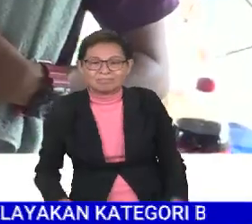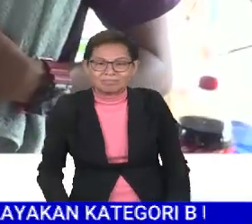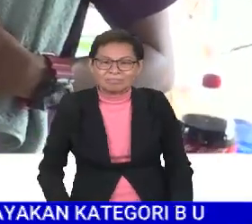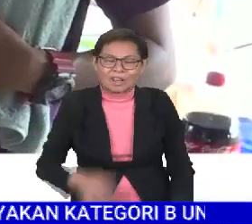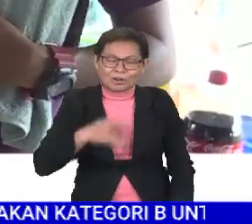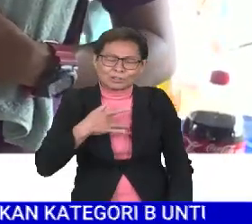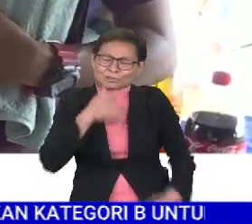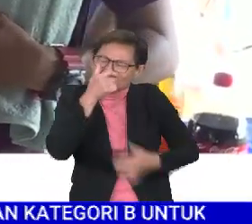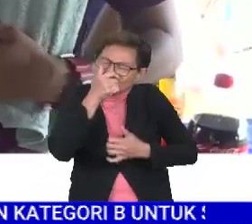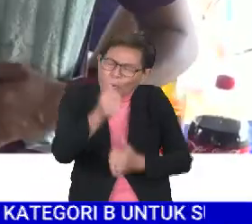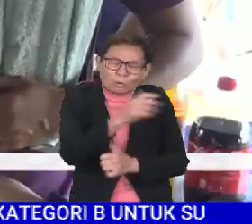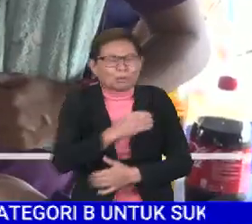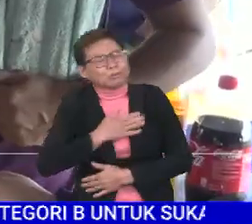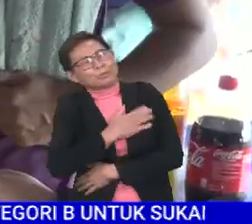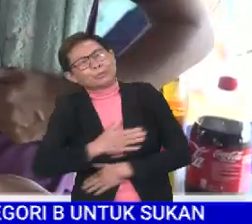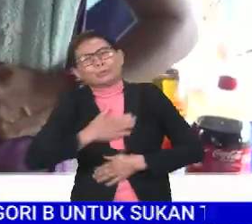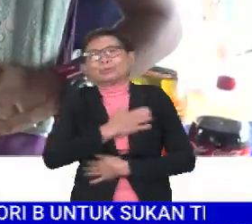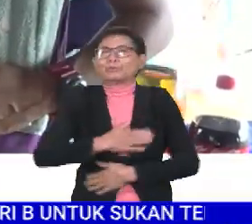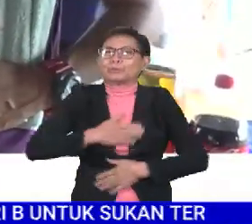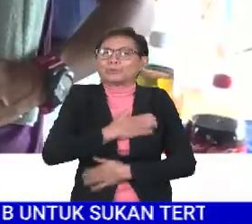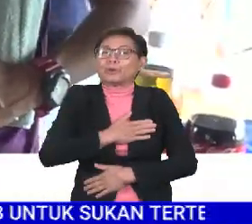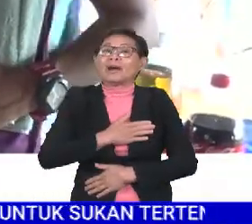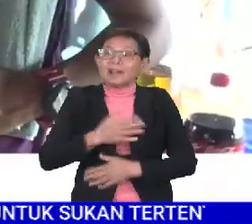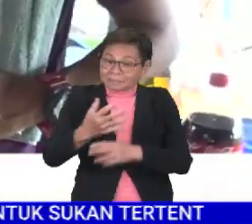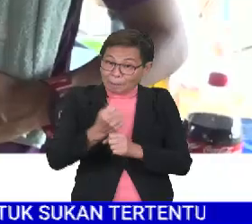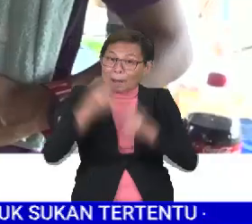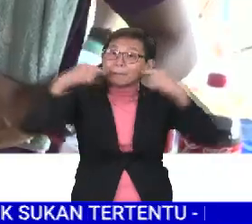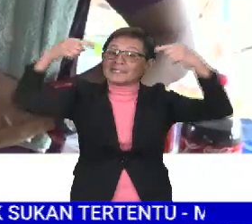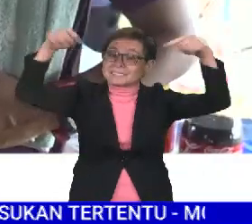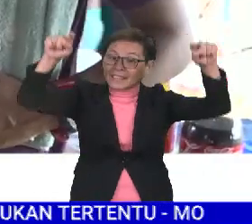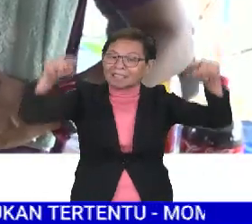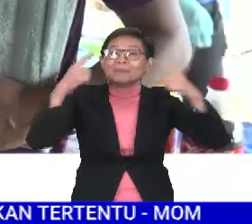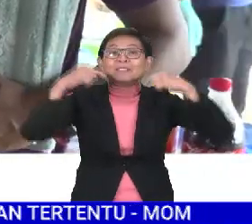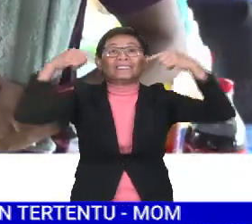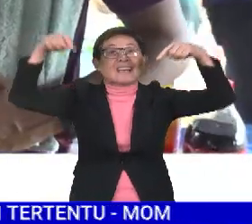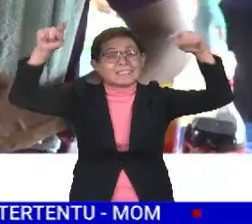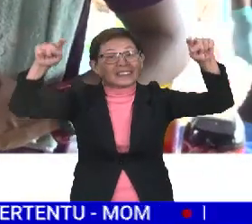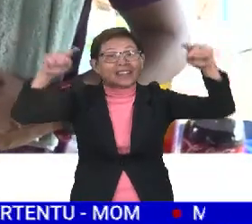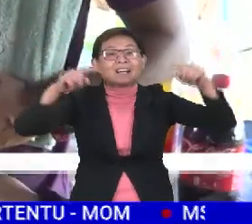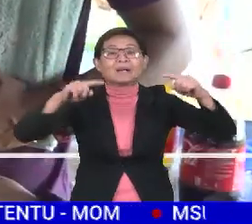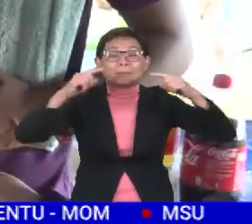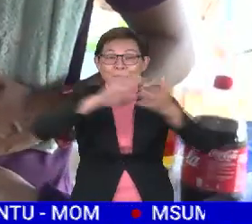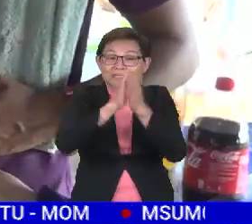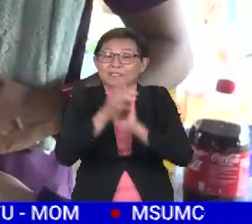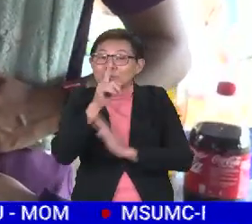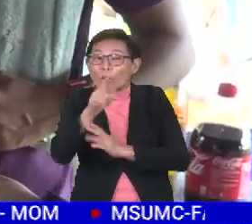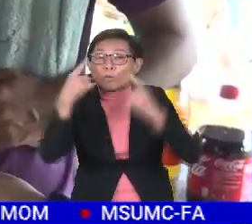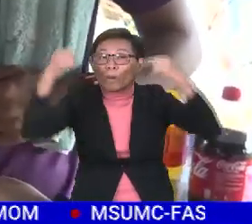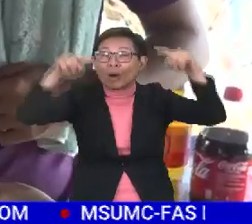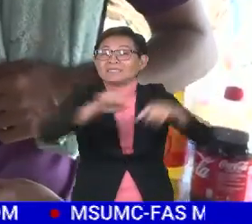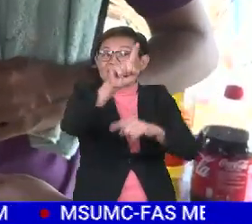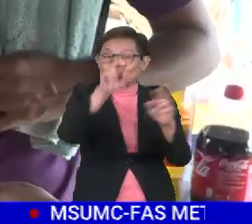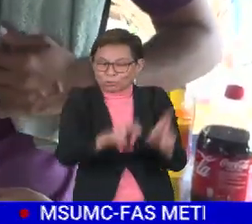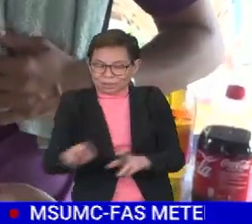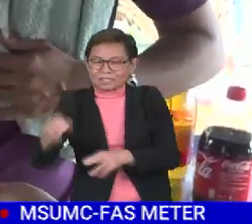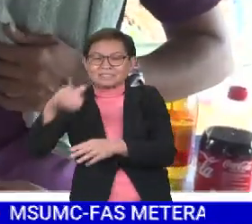Rasa sangat teruja dan seronok sekali sebab kita dapat merealisasikan, merealitikan sebenarnya antara satu daripada rancangan